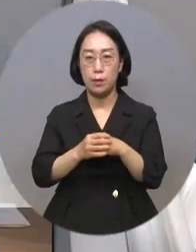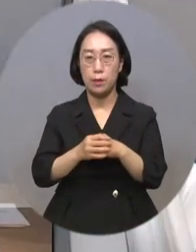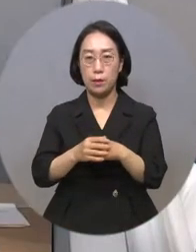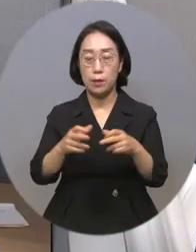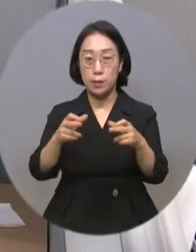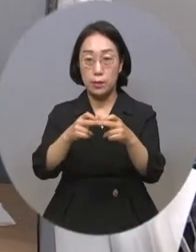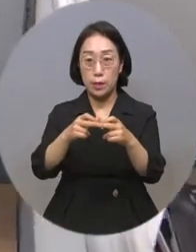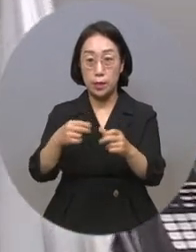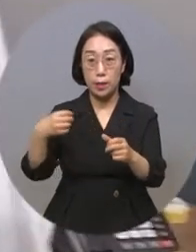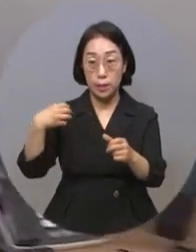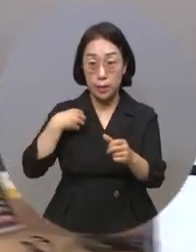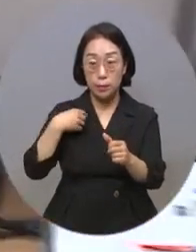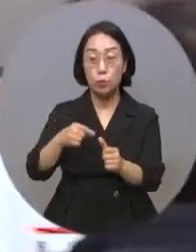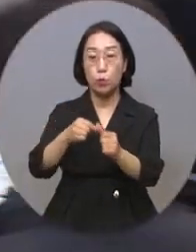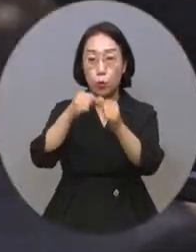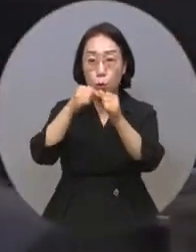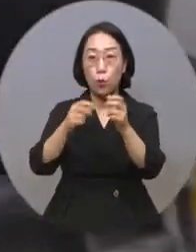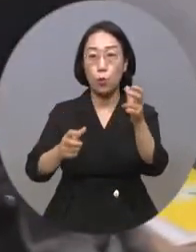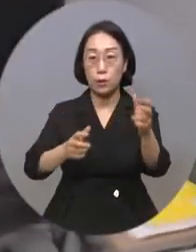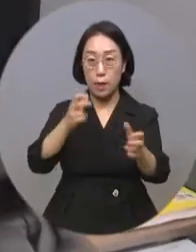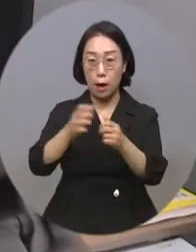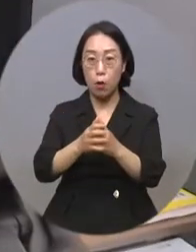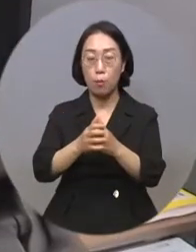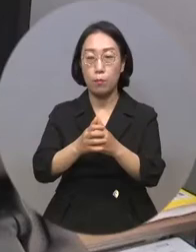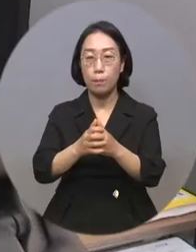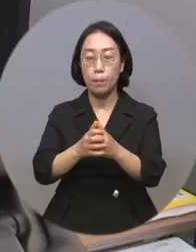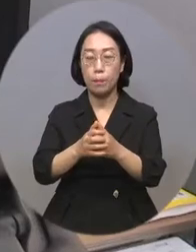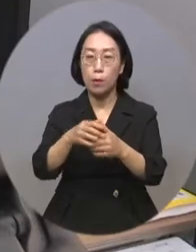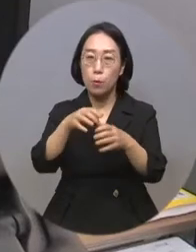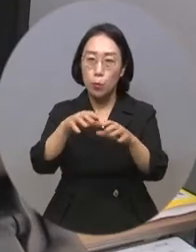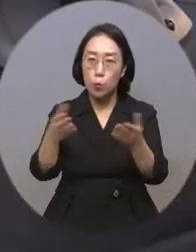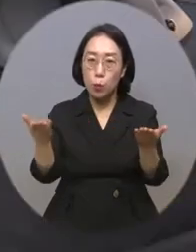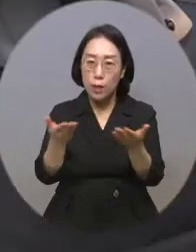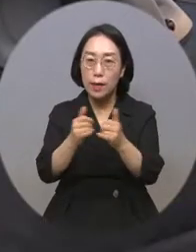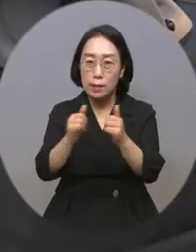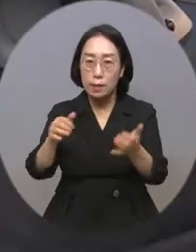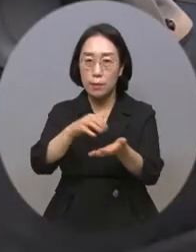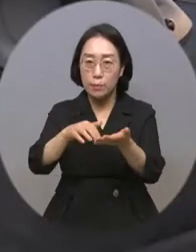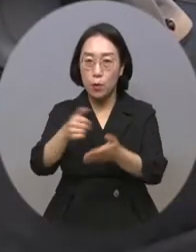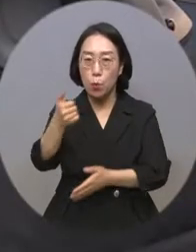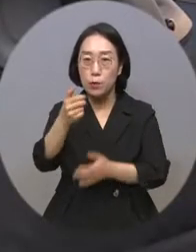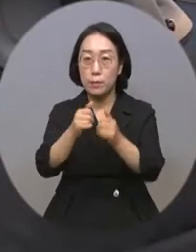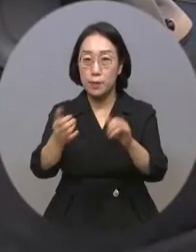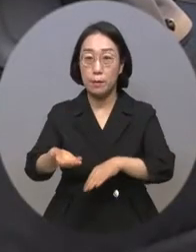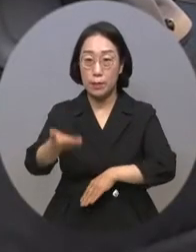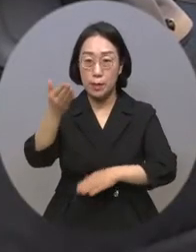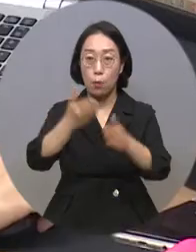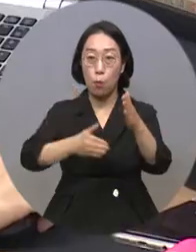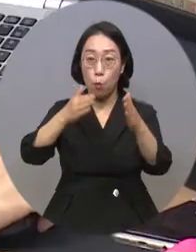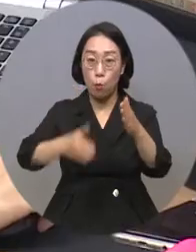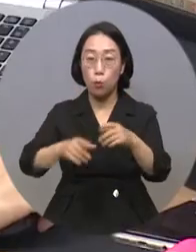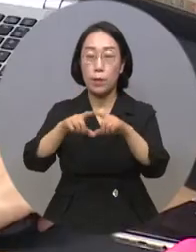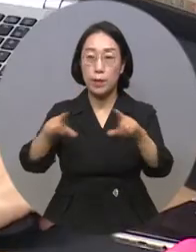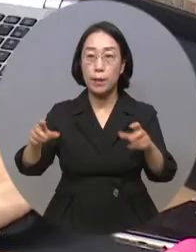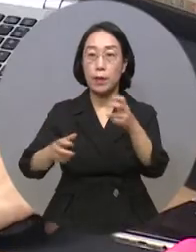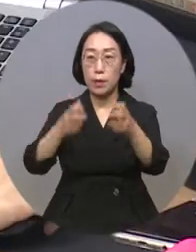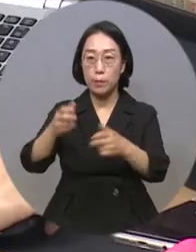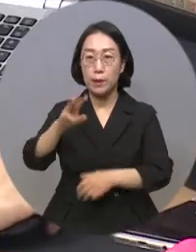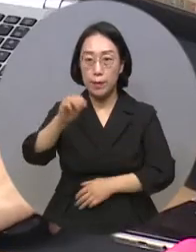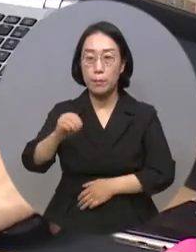장애인 의무고용 사업체는 국가, 지방자치단체와 상시 근로자 50명 이상의 공공기관, 민간기업 총